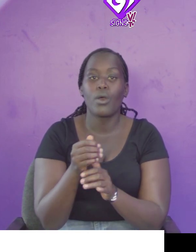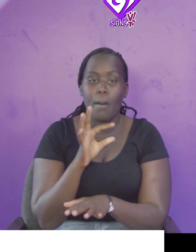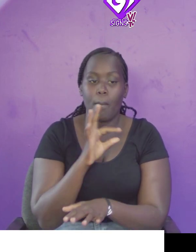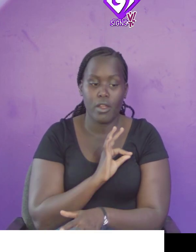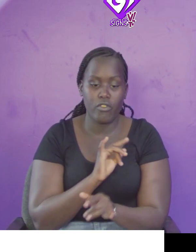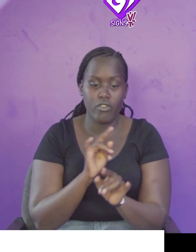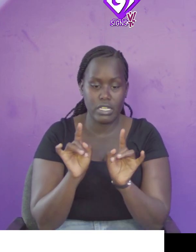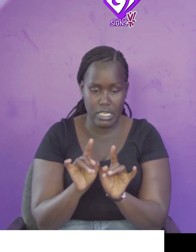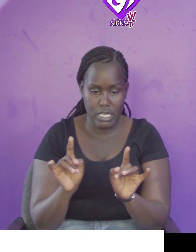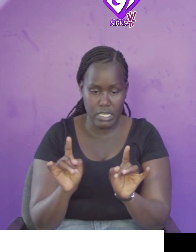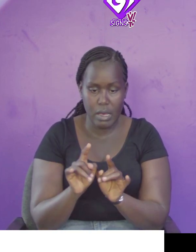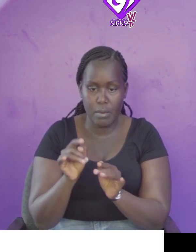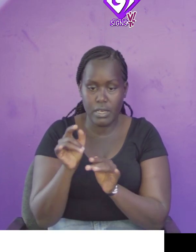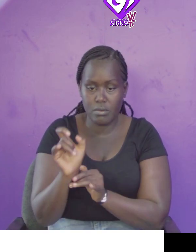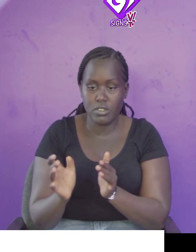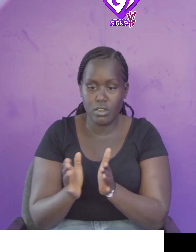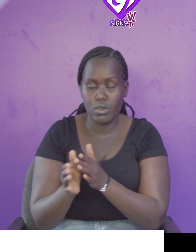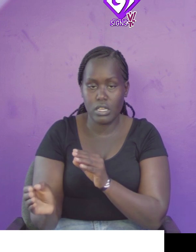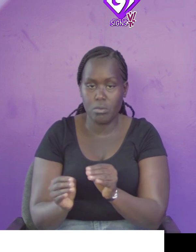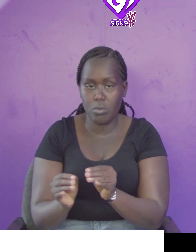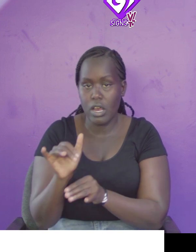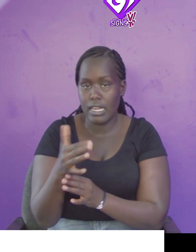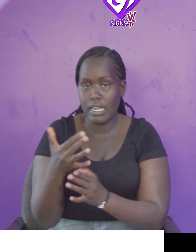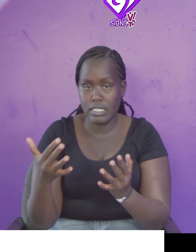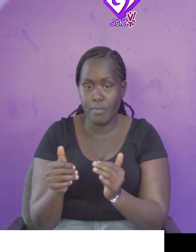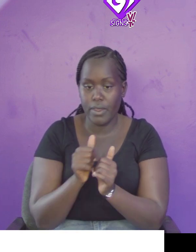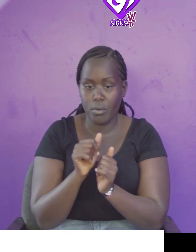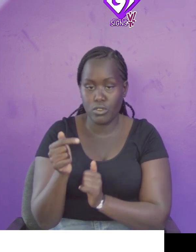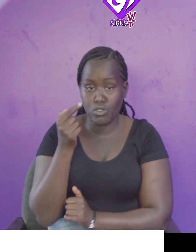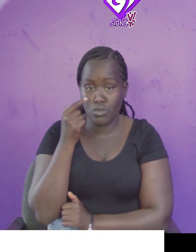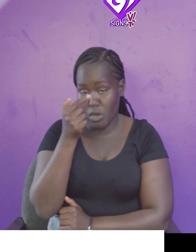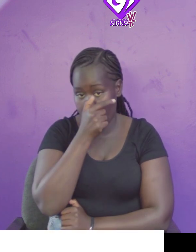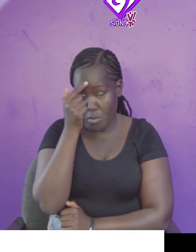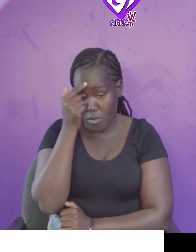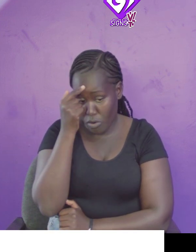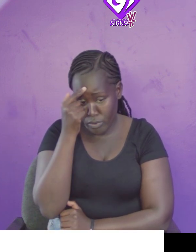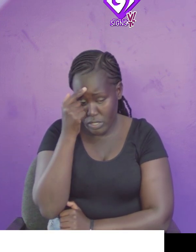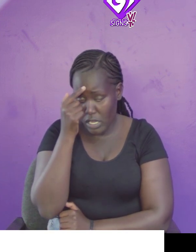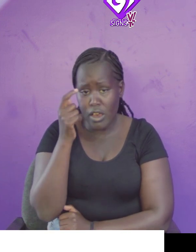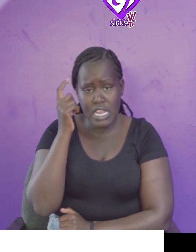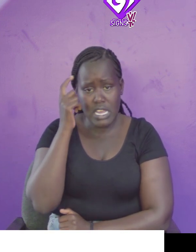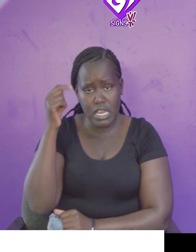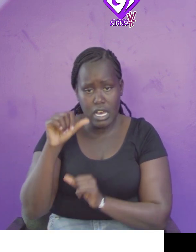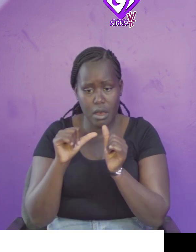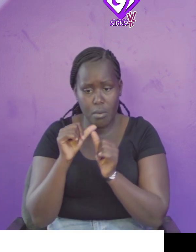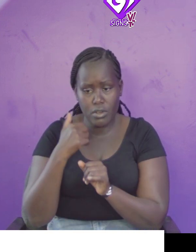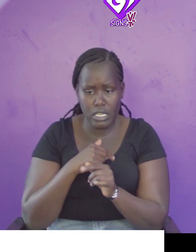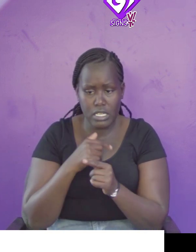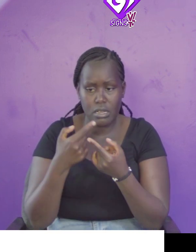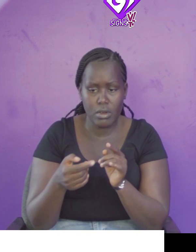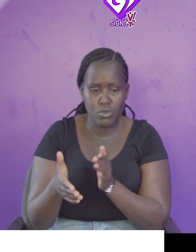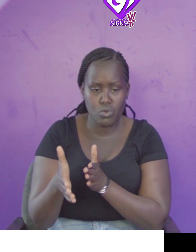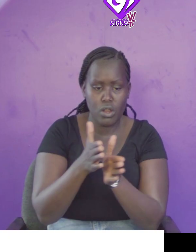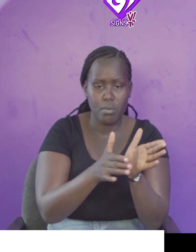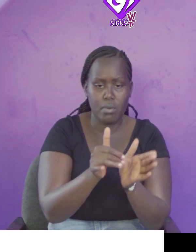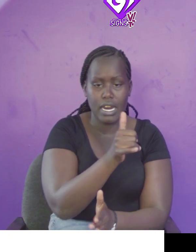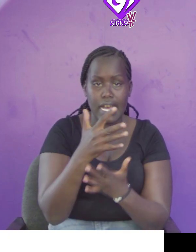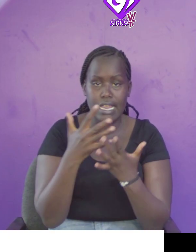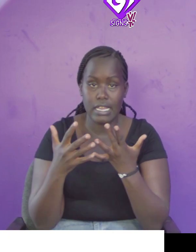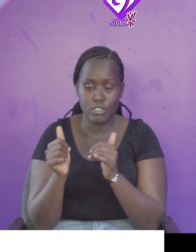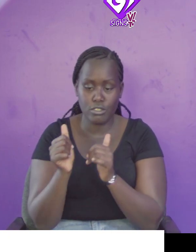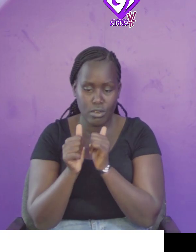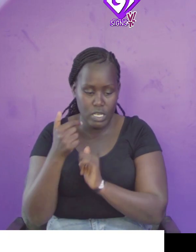walemavu. Hilo ndio jambo ambalo tumeona, kwa sababu wanatuwaza ndio, lakini wanapanga mambo mengine ambayo